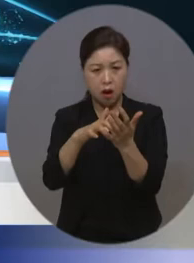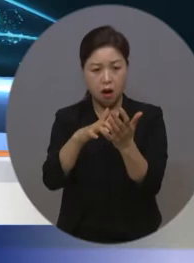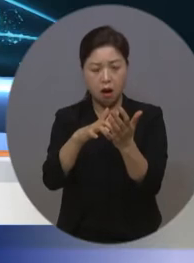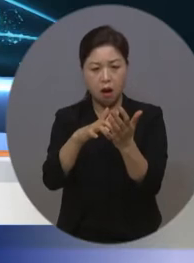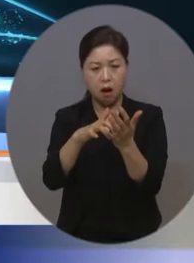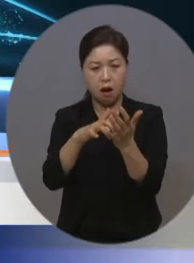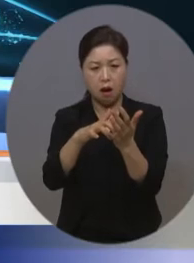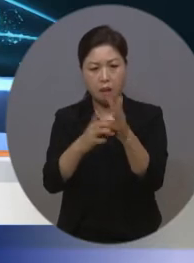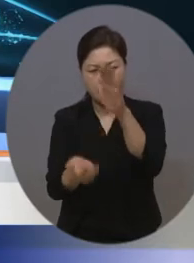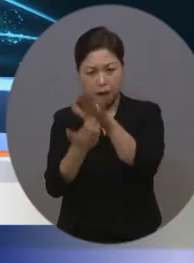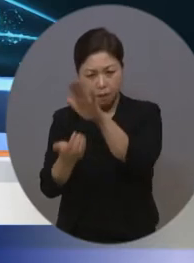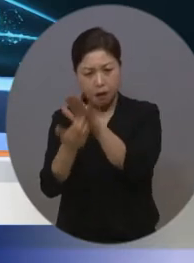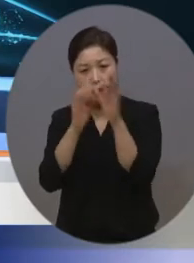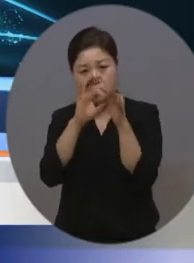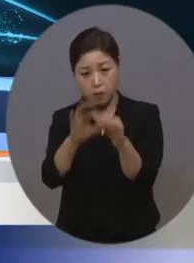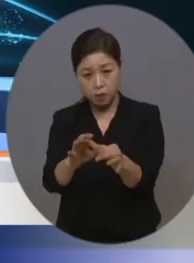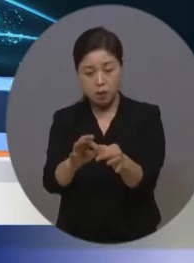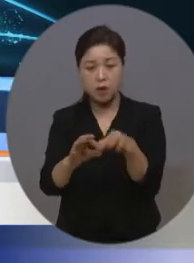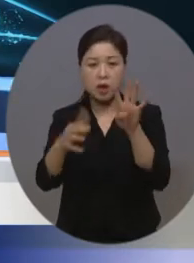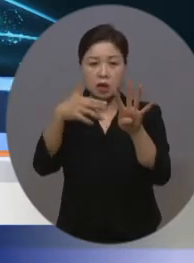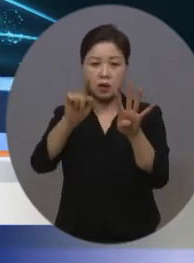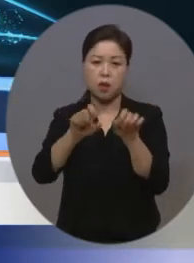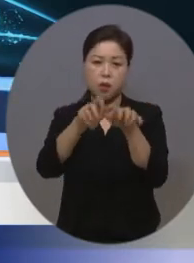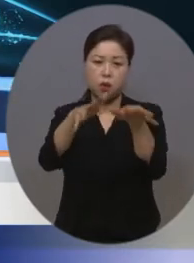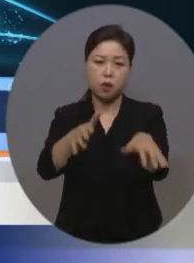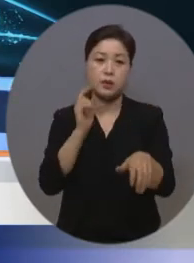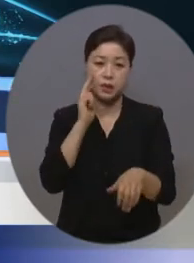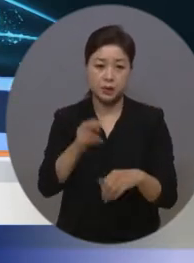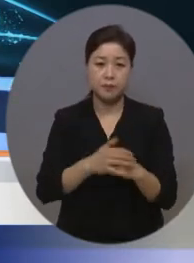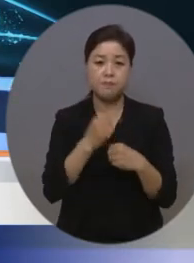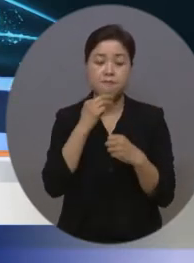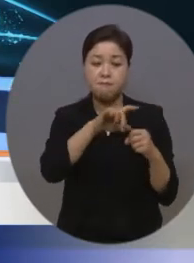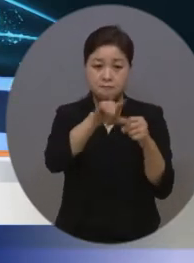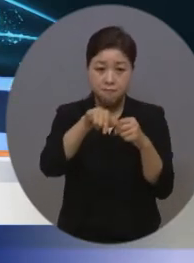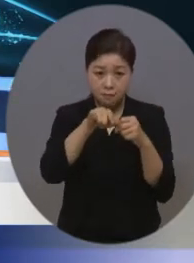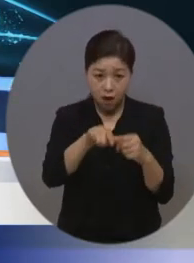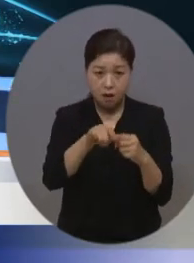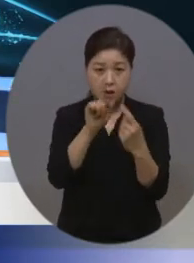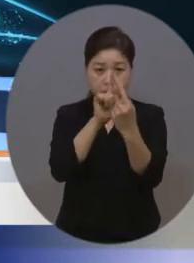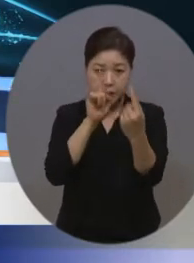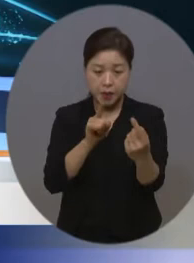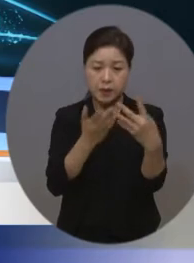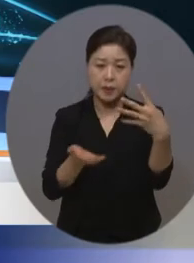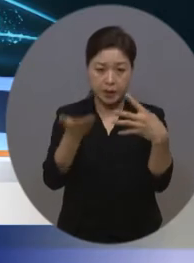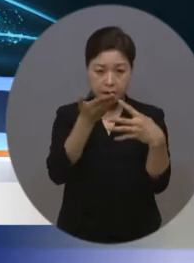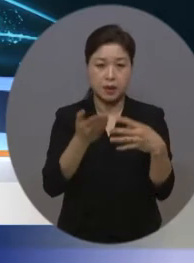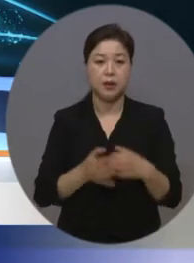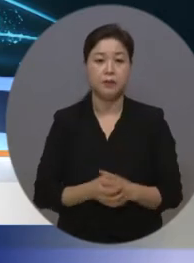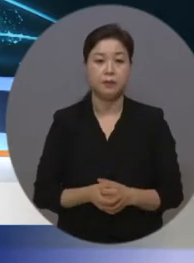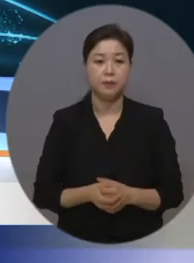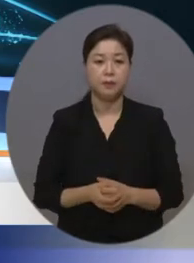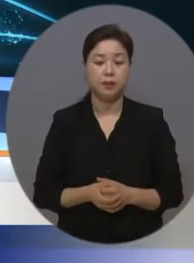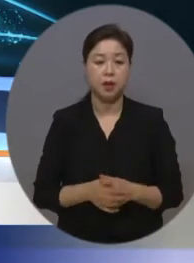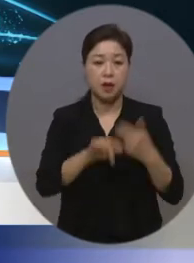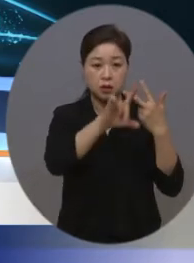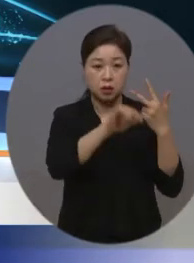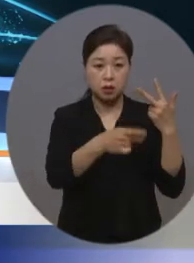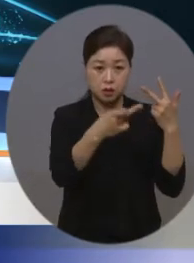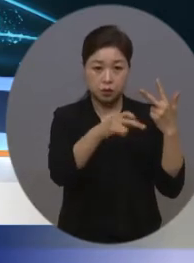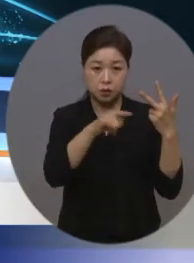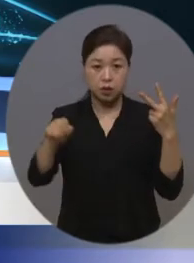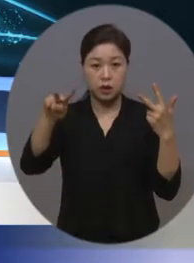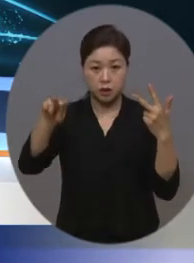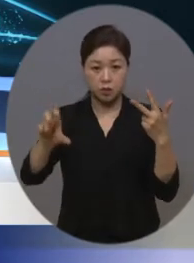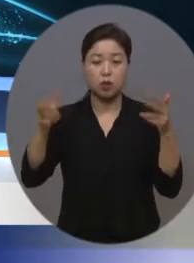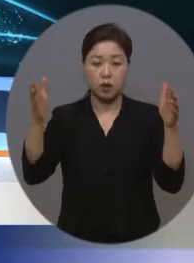4차 유행이 심각해 짐에 따라 수도권 거리 두기가 4단계로 격상 됐습니다 7월 12일부터 25일까지